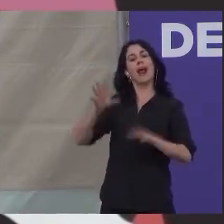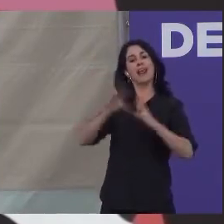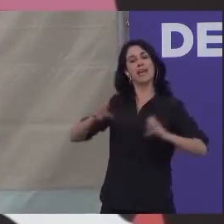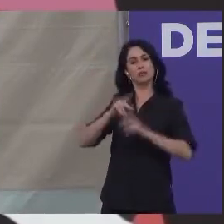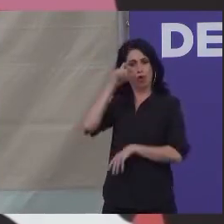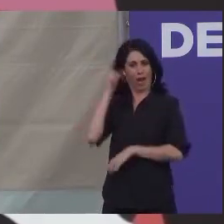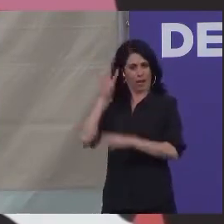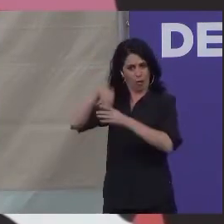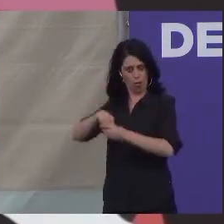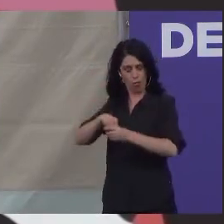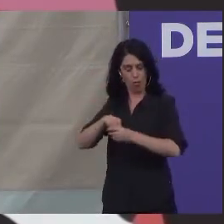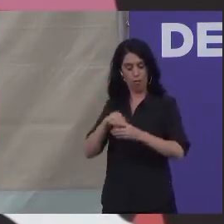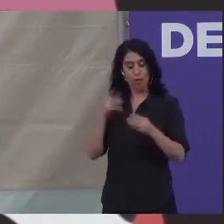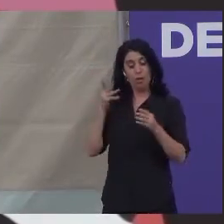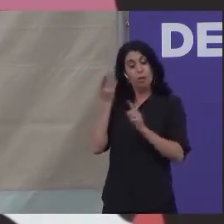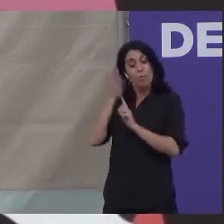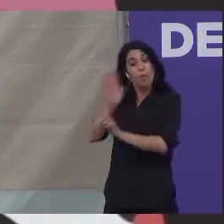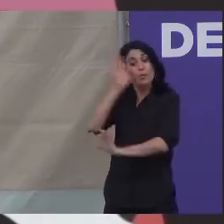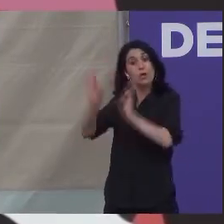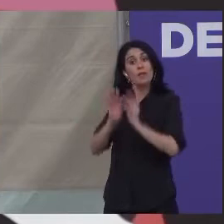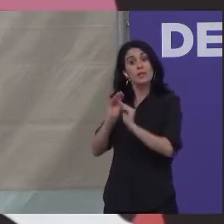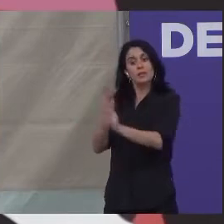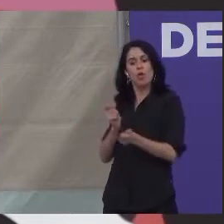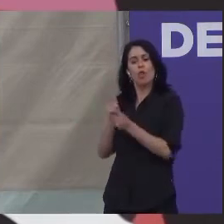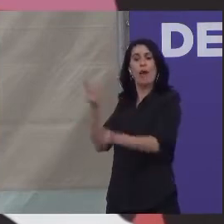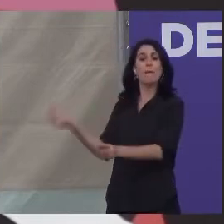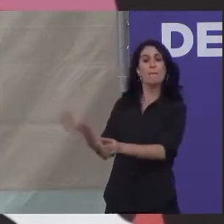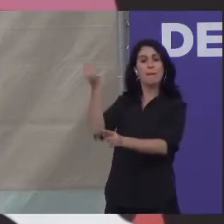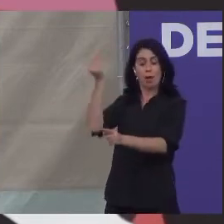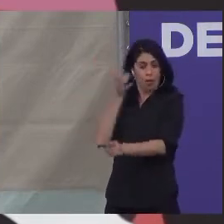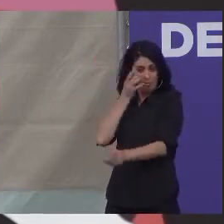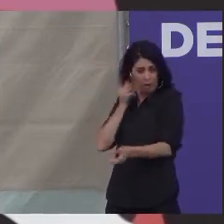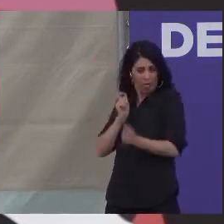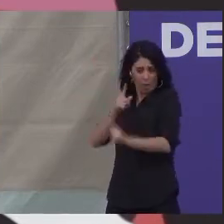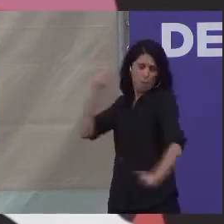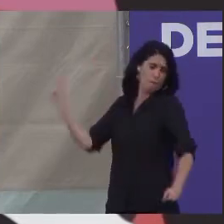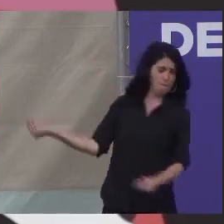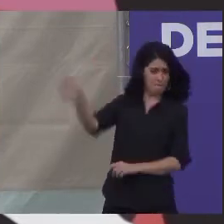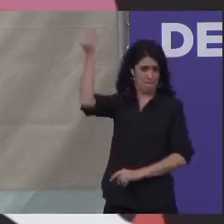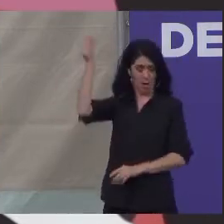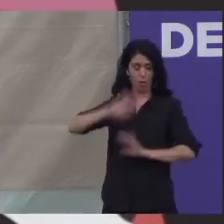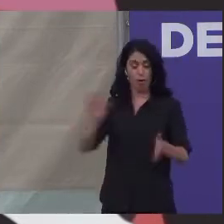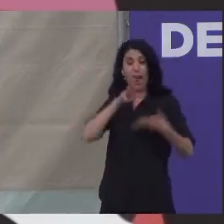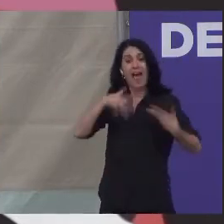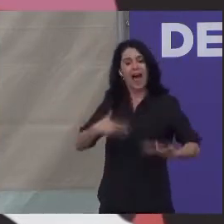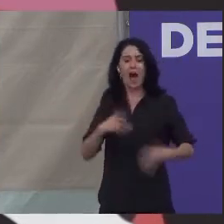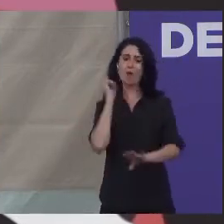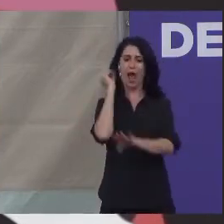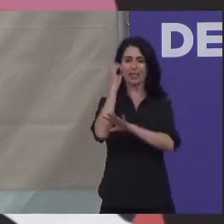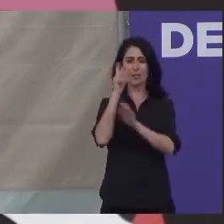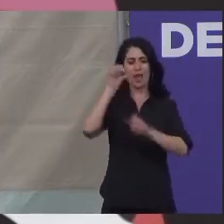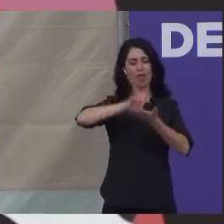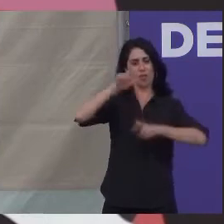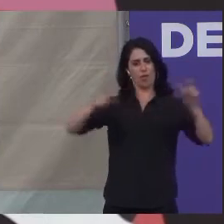proposta organitzativa fent-la, sens dubte, espectacularment millor. Ara és el moment de la nostra Assemblea Ciutadana